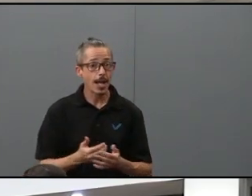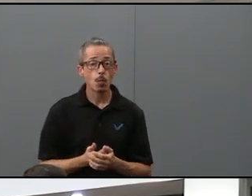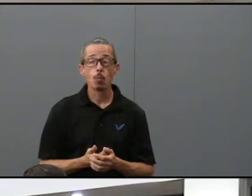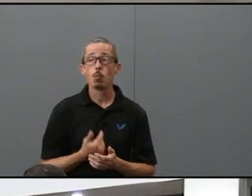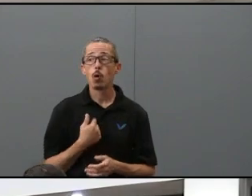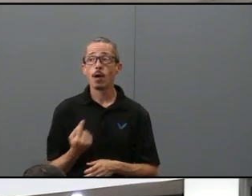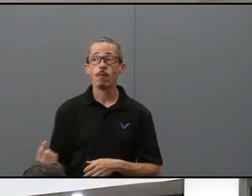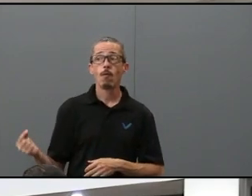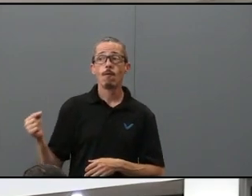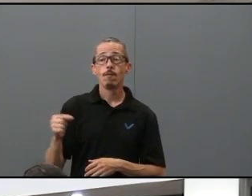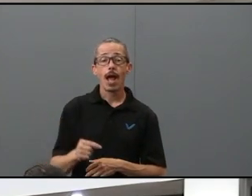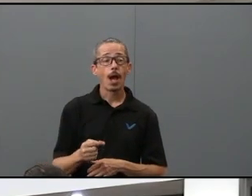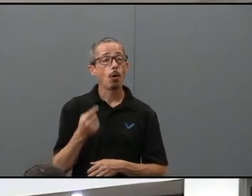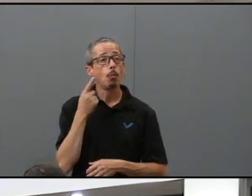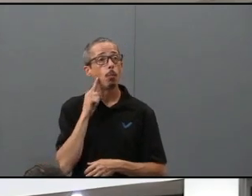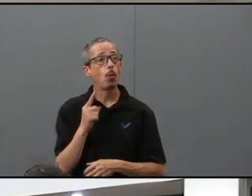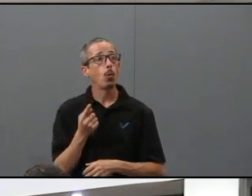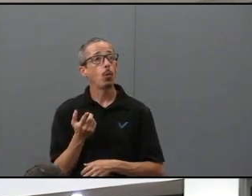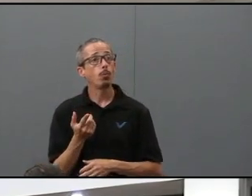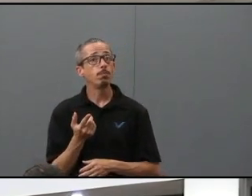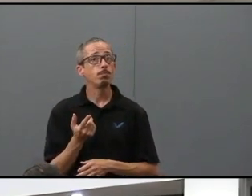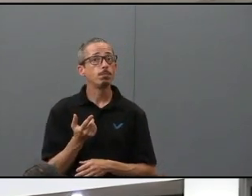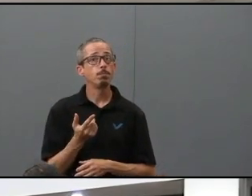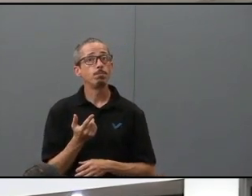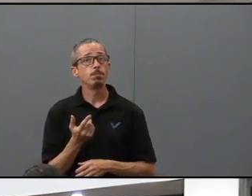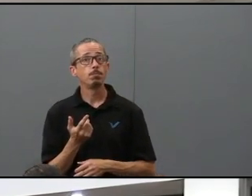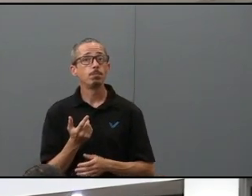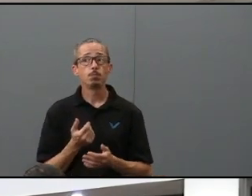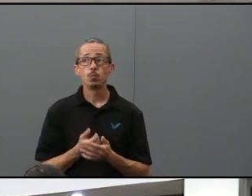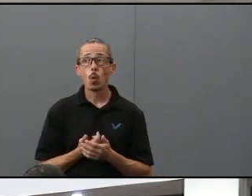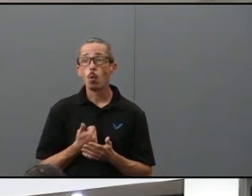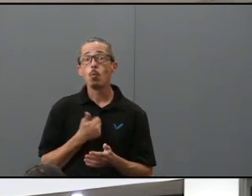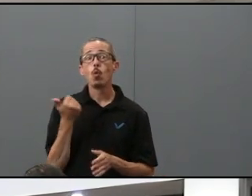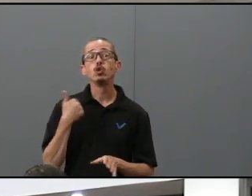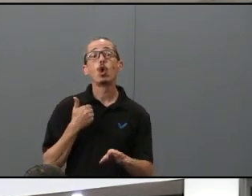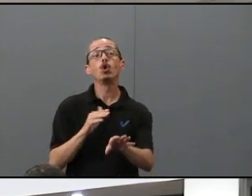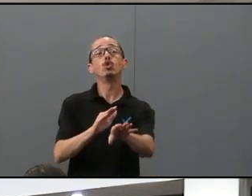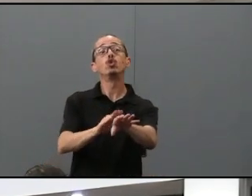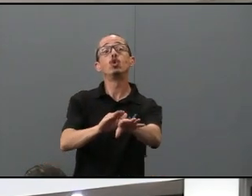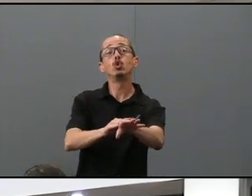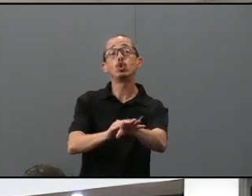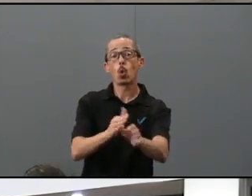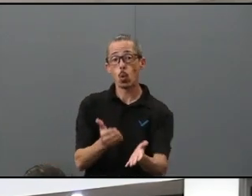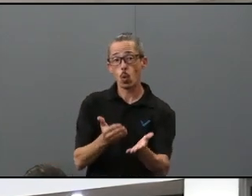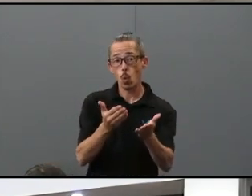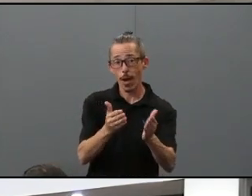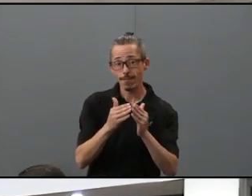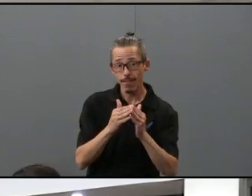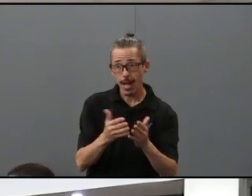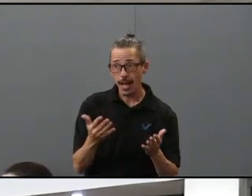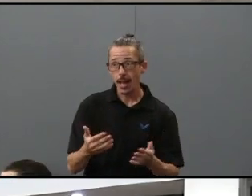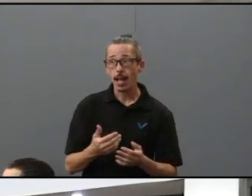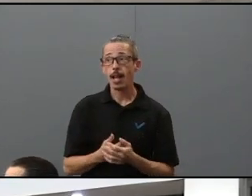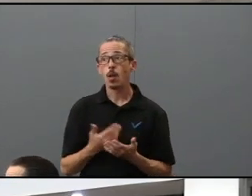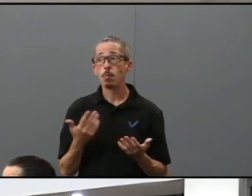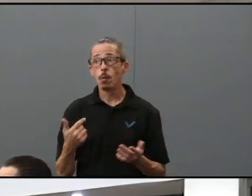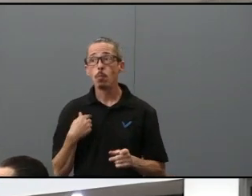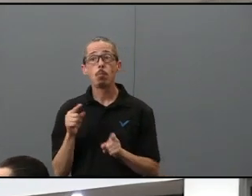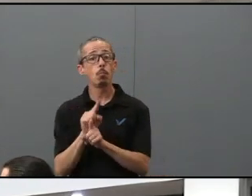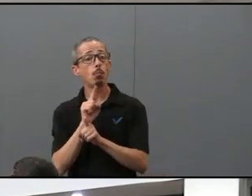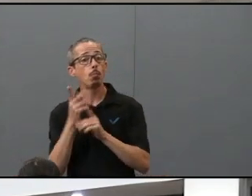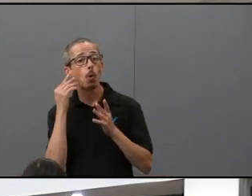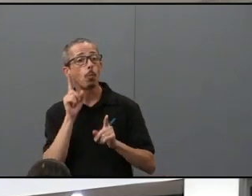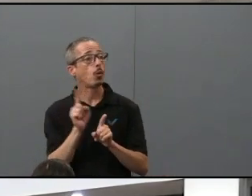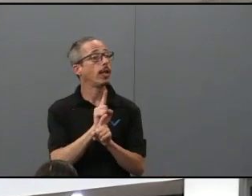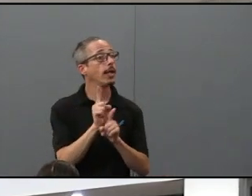fond c'est plus une désolé plus une suggestion à avoir dans la ville fait qu' à force de de Me de me promener je suis